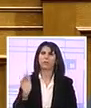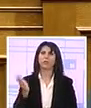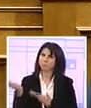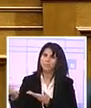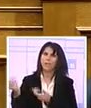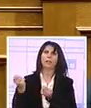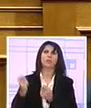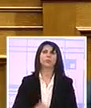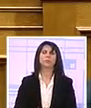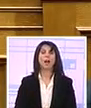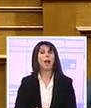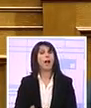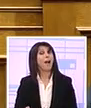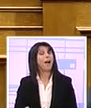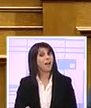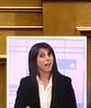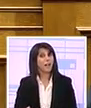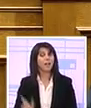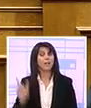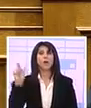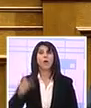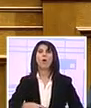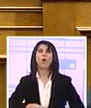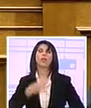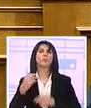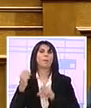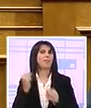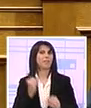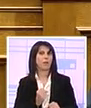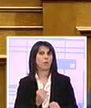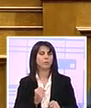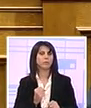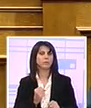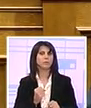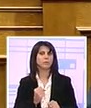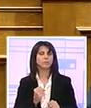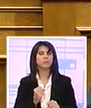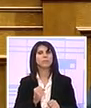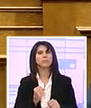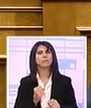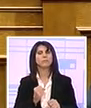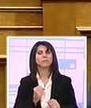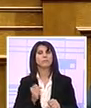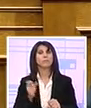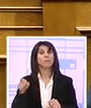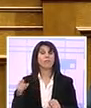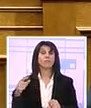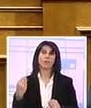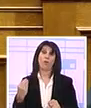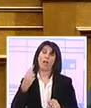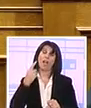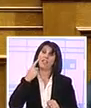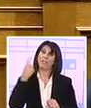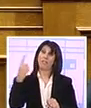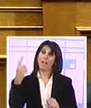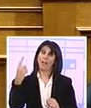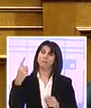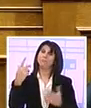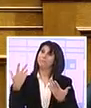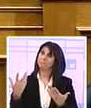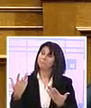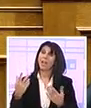Αλλά κ. Παπανδρέου, αυτή την ωραία ιδέα που όπως είπε ήταν ένα